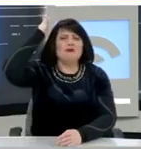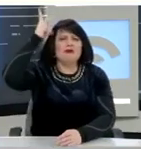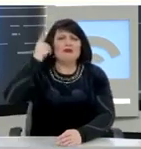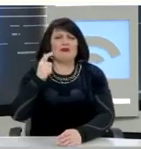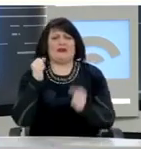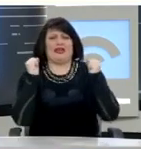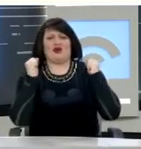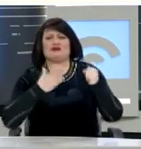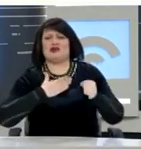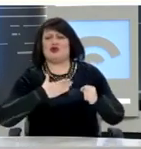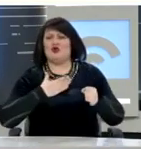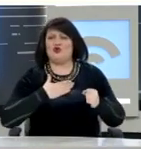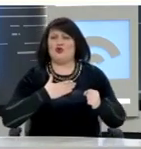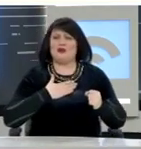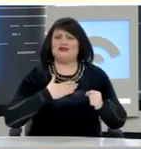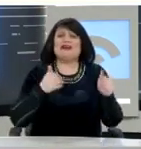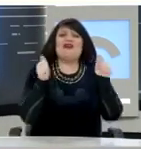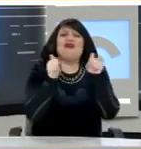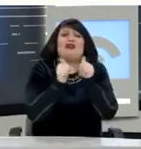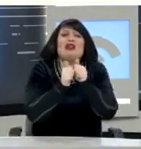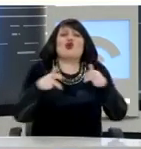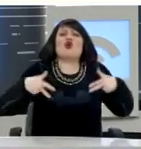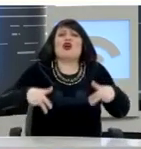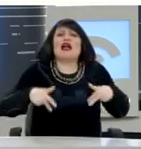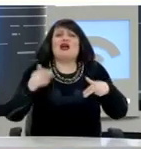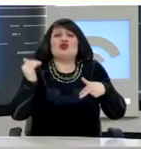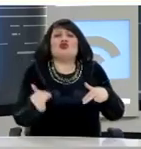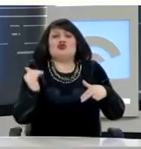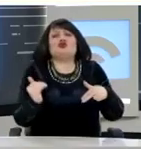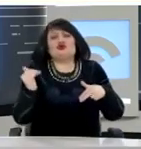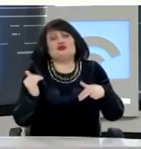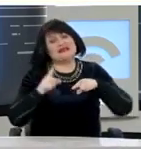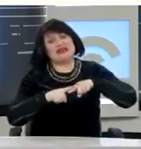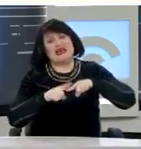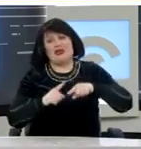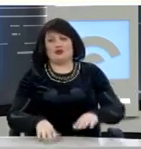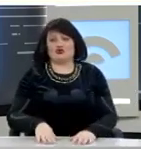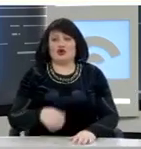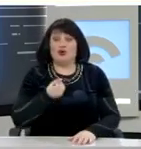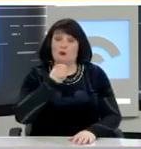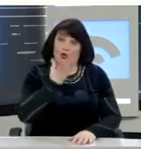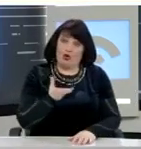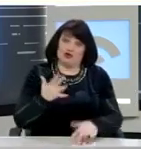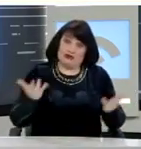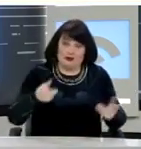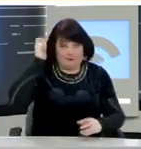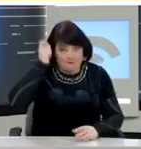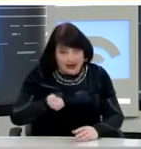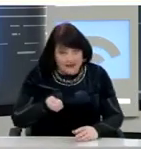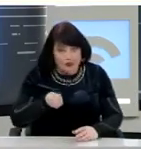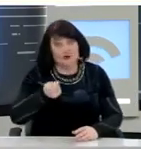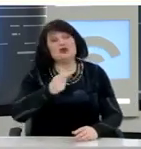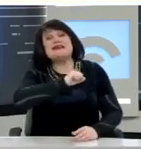γράφει? Ότι είναι ήρωας, λέει, του φιλικού κράτους εκεί στα νότια μας της Ελλάδας. Προδοσία είναι βέβαια να παραδέχονται ότι είναι